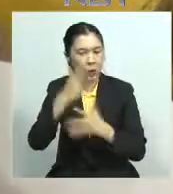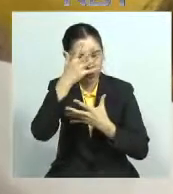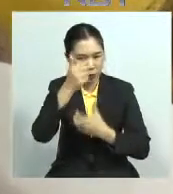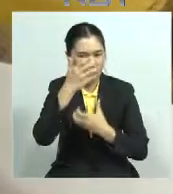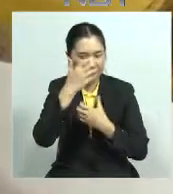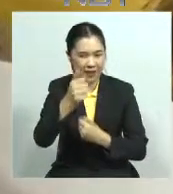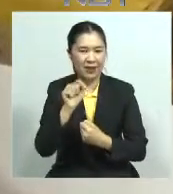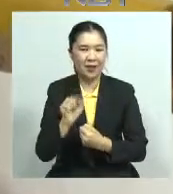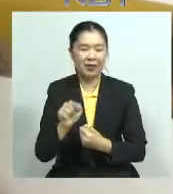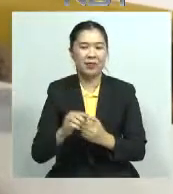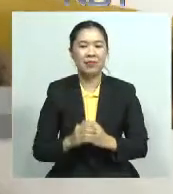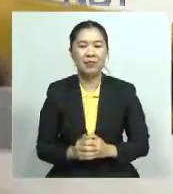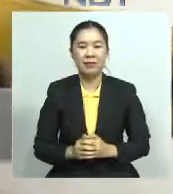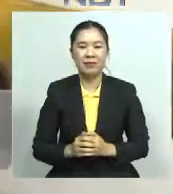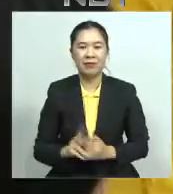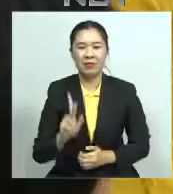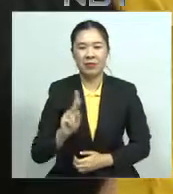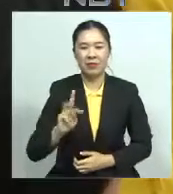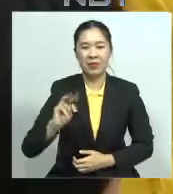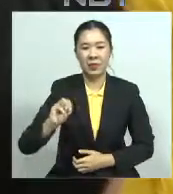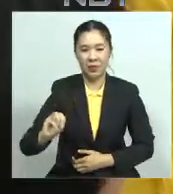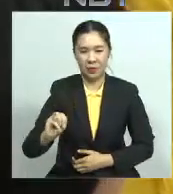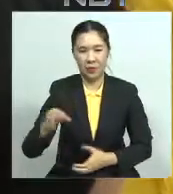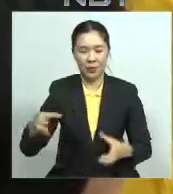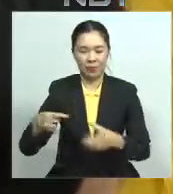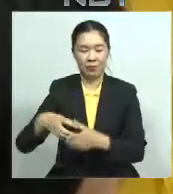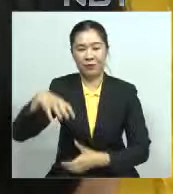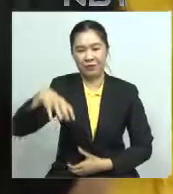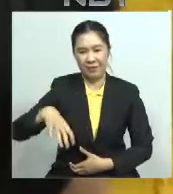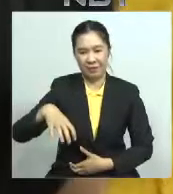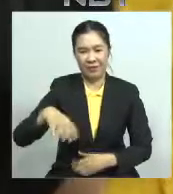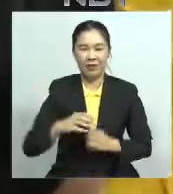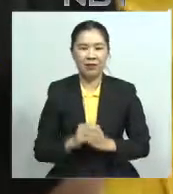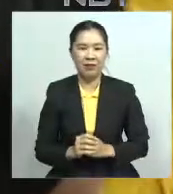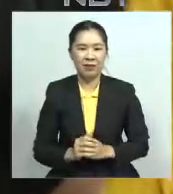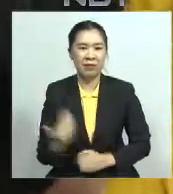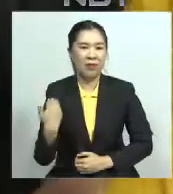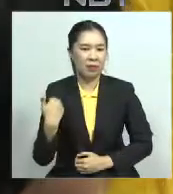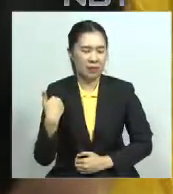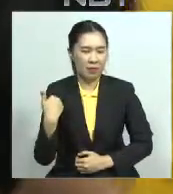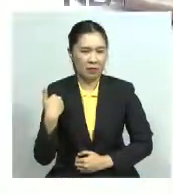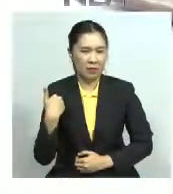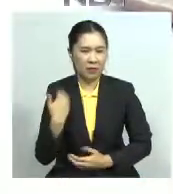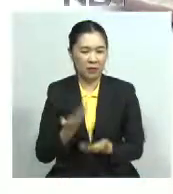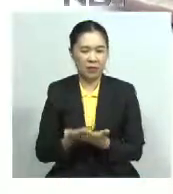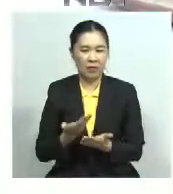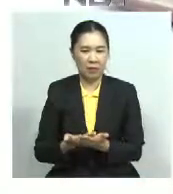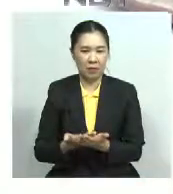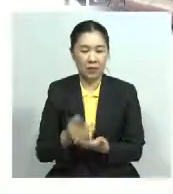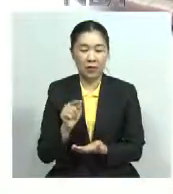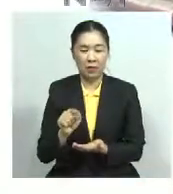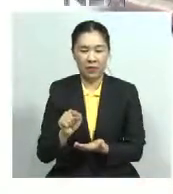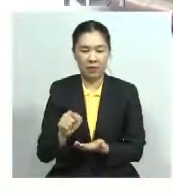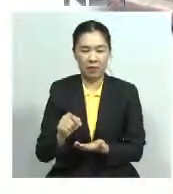เกินความคาดหมายนะครับที่ทางกรมการจัดหางานคาดไว้ก่อนการนี้ทำให้มีความเป็นไปได้สูงนะครับว่าจะมีการจัดงานลักษณะ